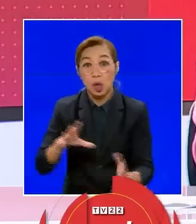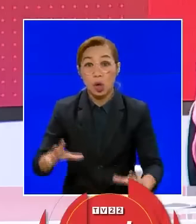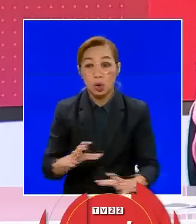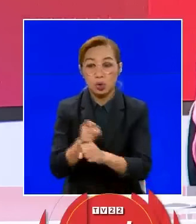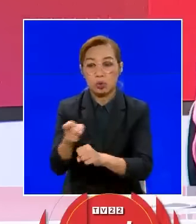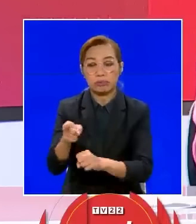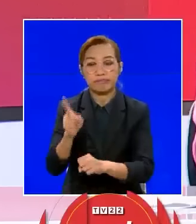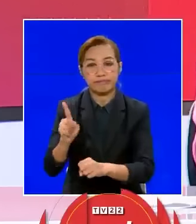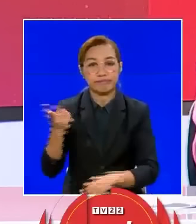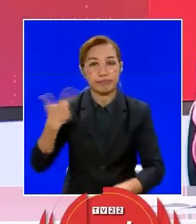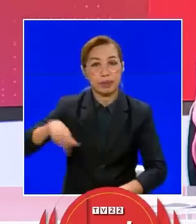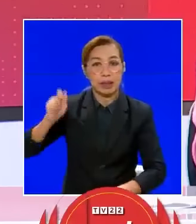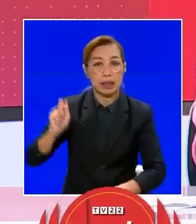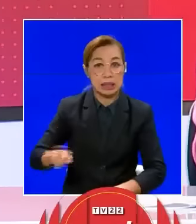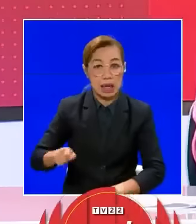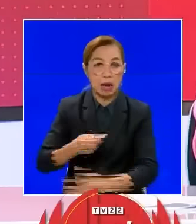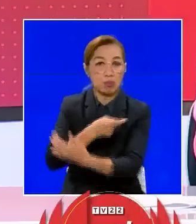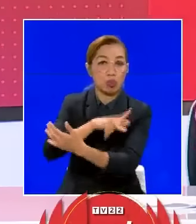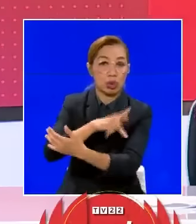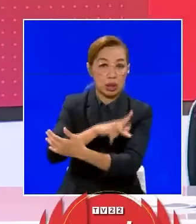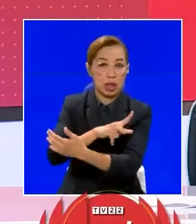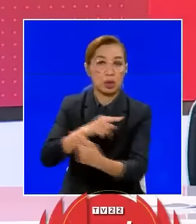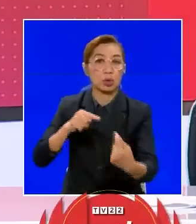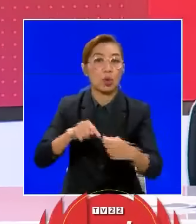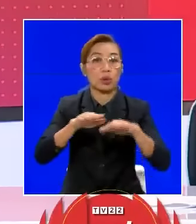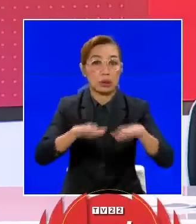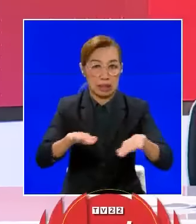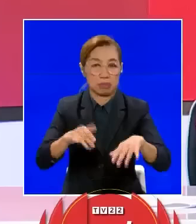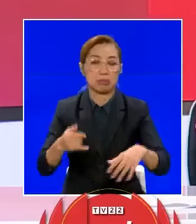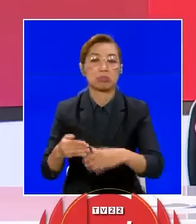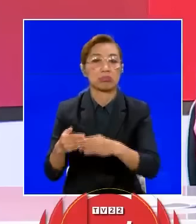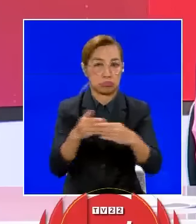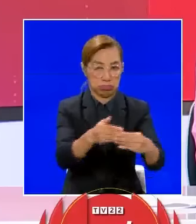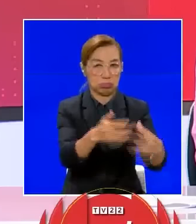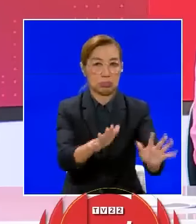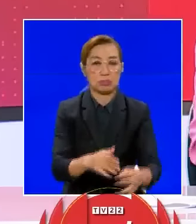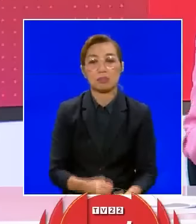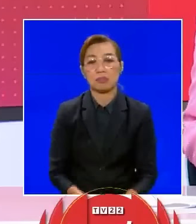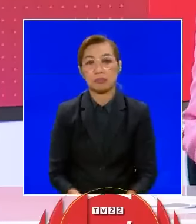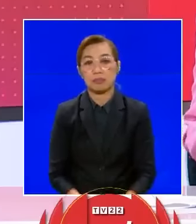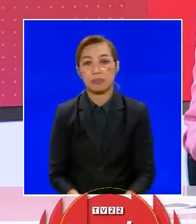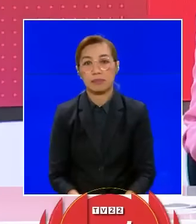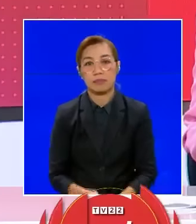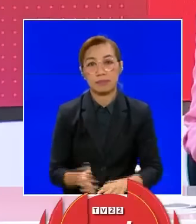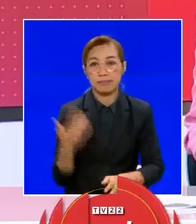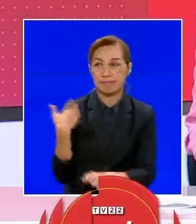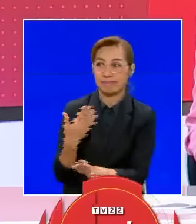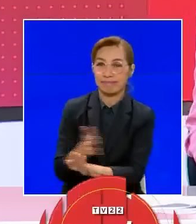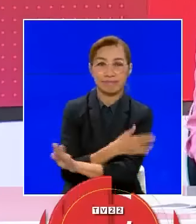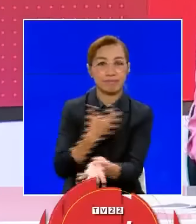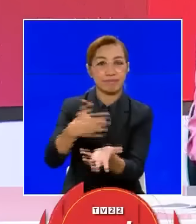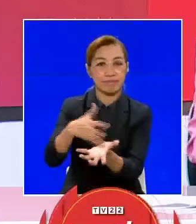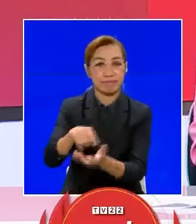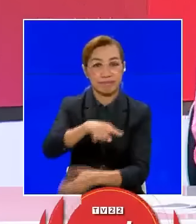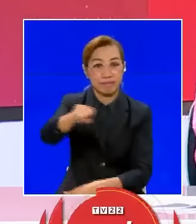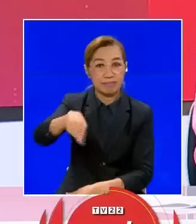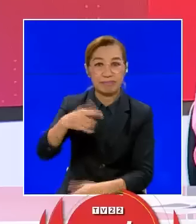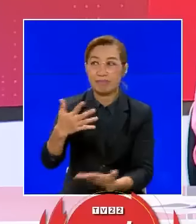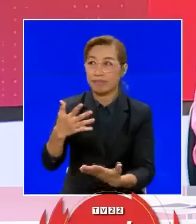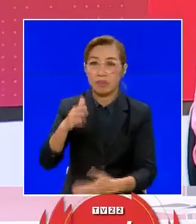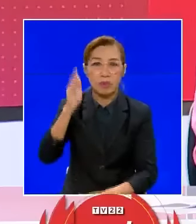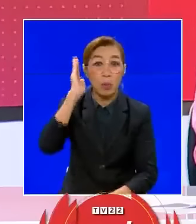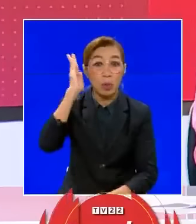ที่ศาลเยาวชนจังหวัดภูเก็ตเรียบร้อยแล้วนะครับไปต่อกันท่านผู้ชมครับก่อนหน้านี้มีข่าวที่เรารายงานไปบอกว่ามี